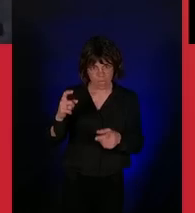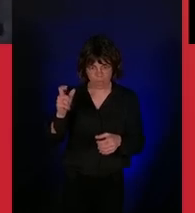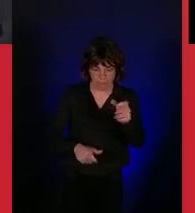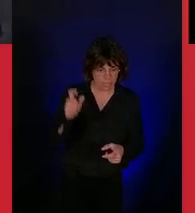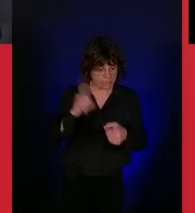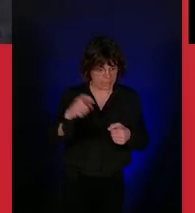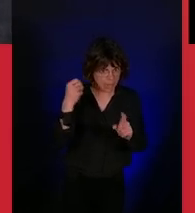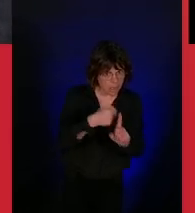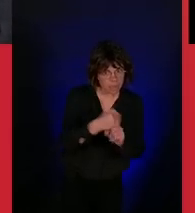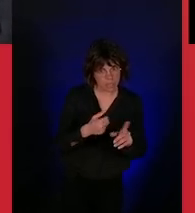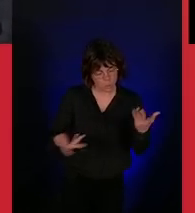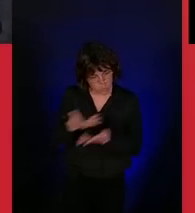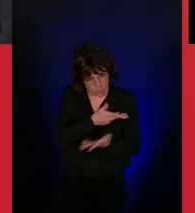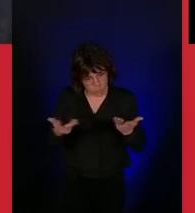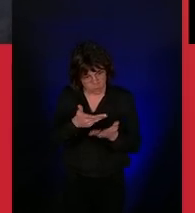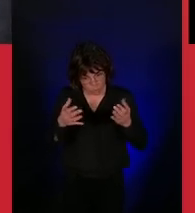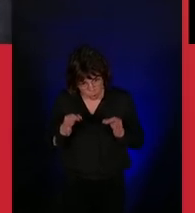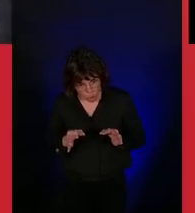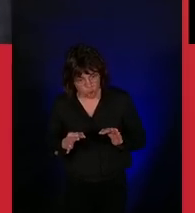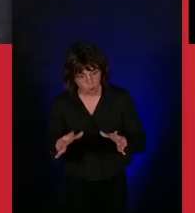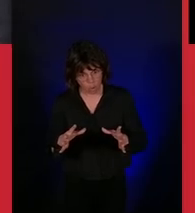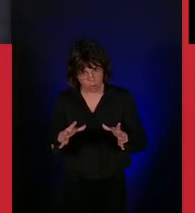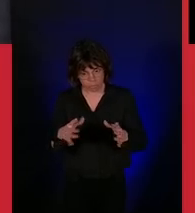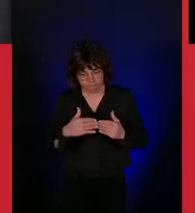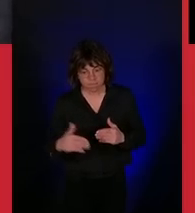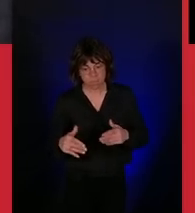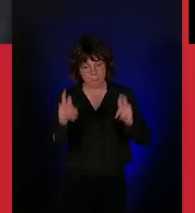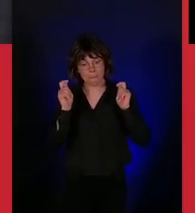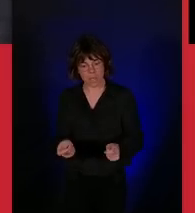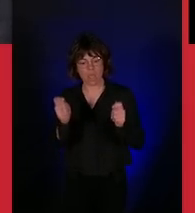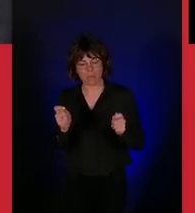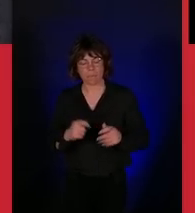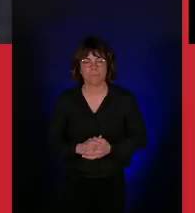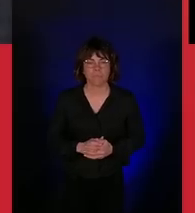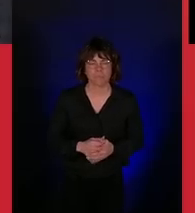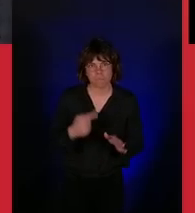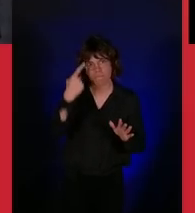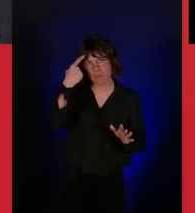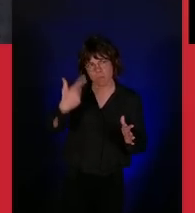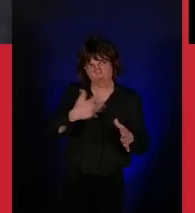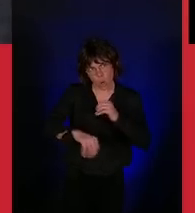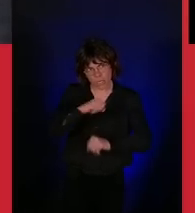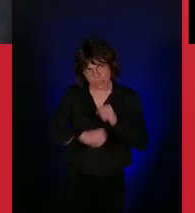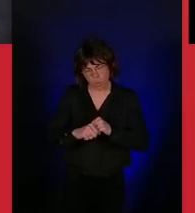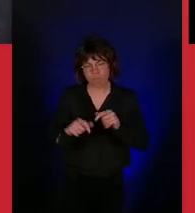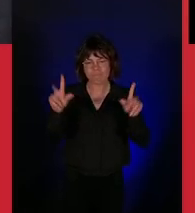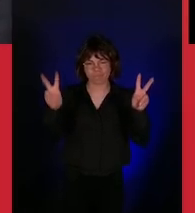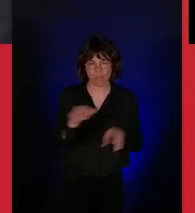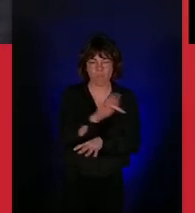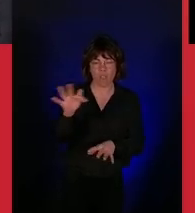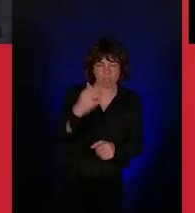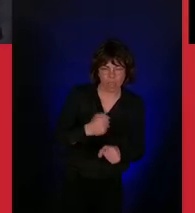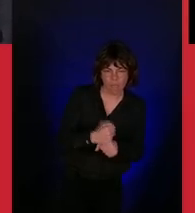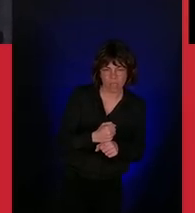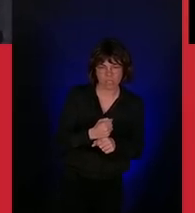et d'anticiper sur le temps restant de la mandature. Nous pensons à la mise en place de France Travail, à la